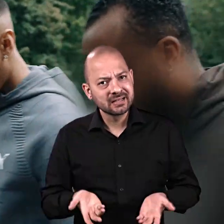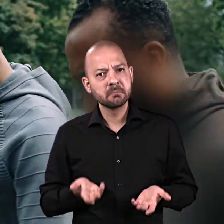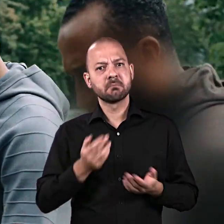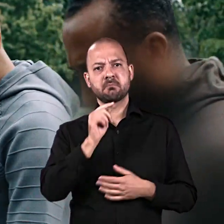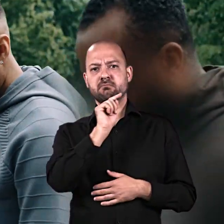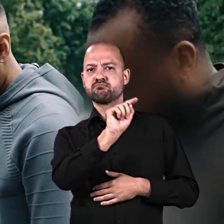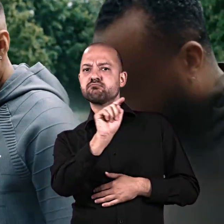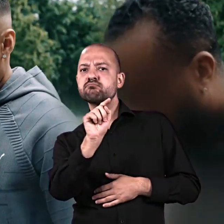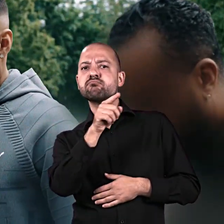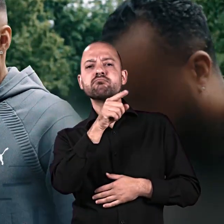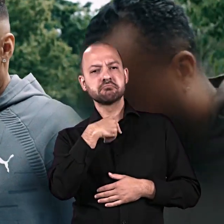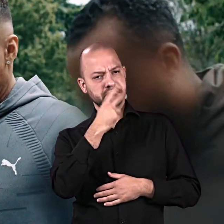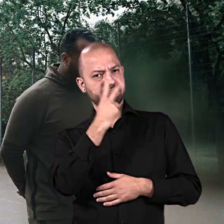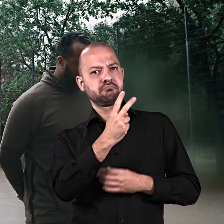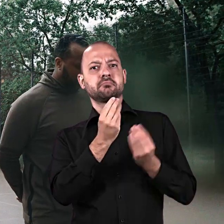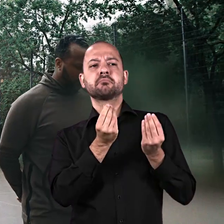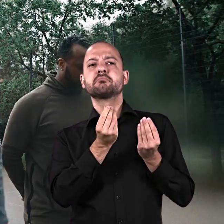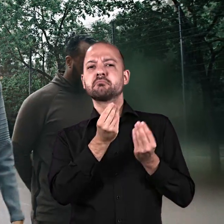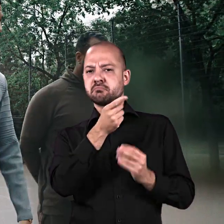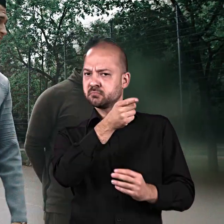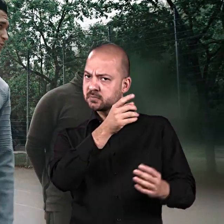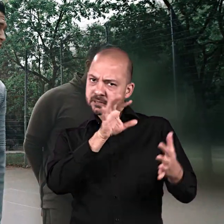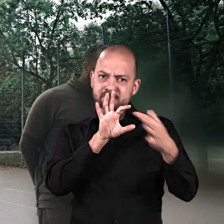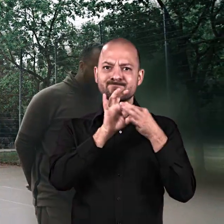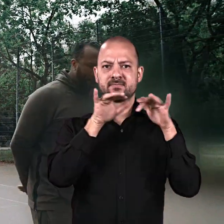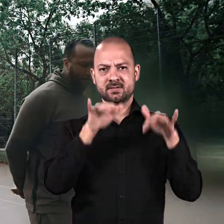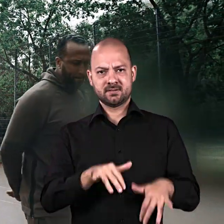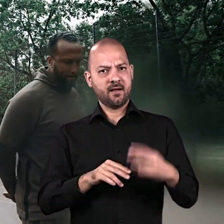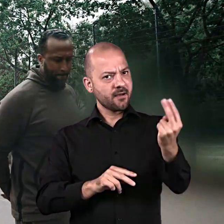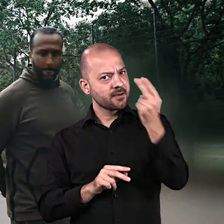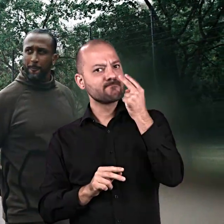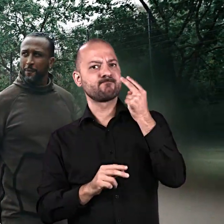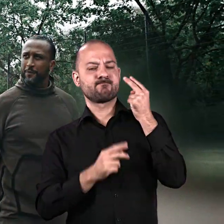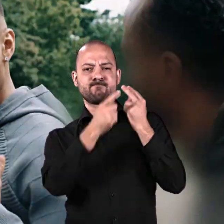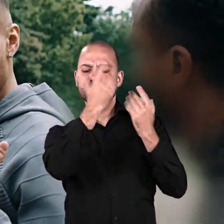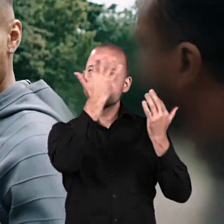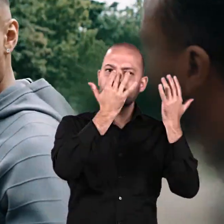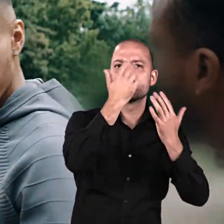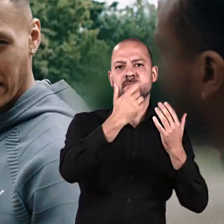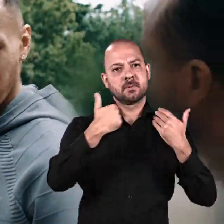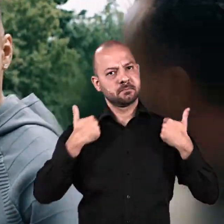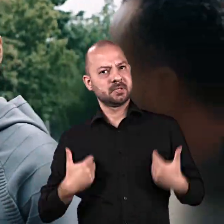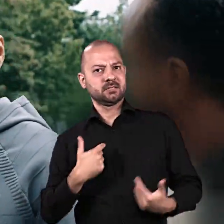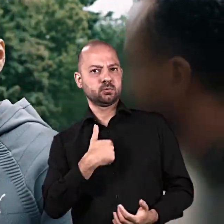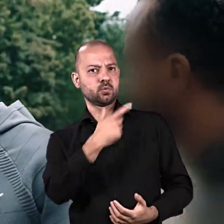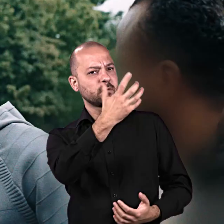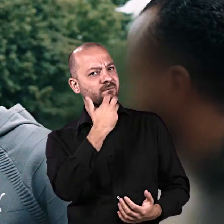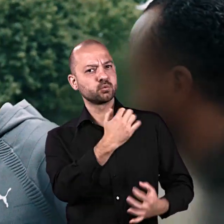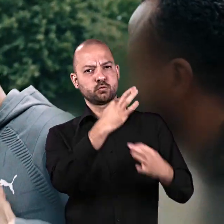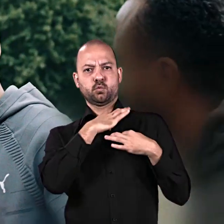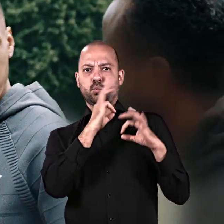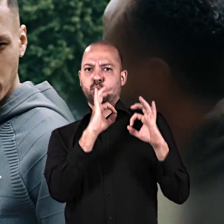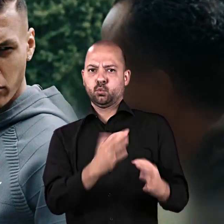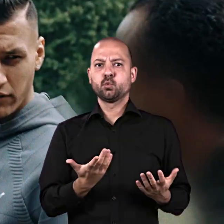Es gab immer die, wo ich gemerkt habe, denen geht es wirklich um mich. Die